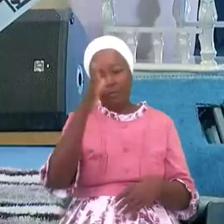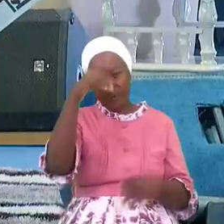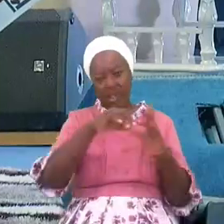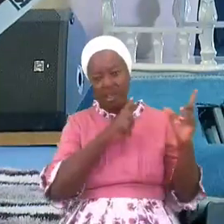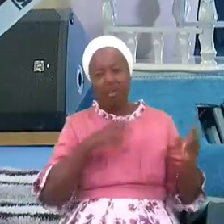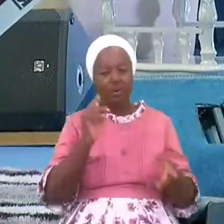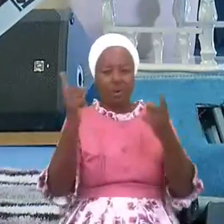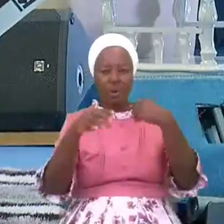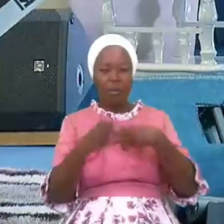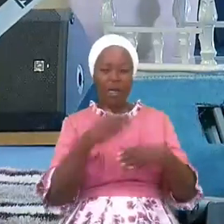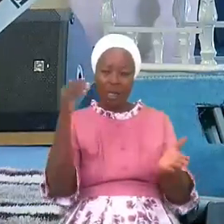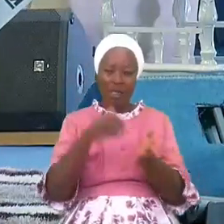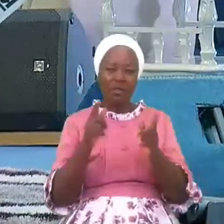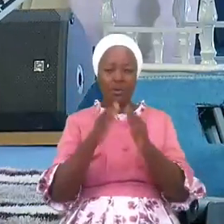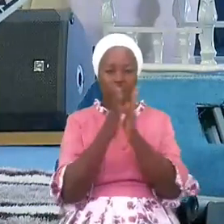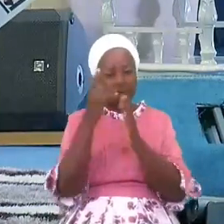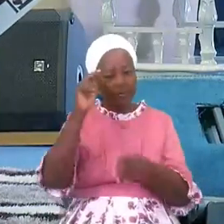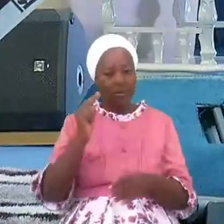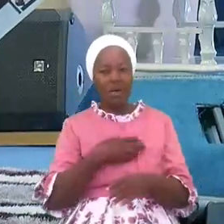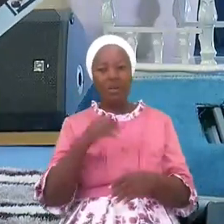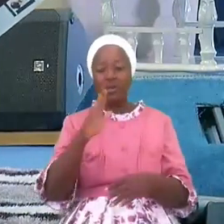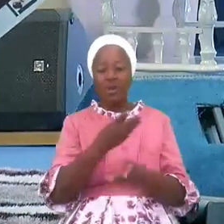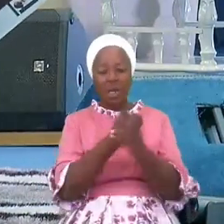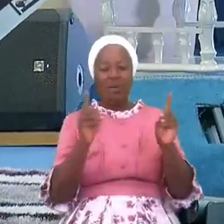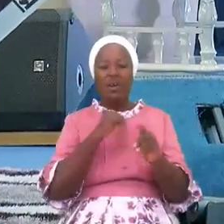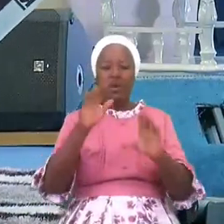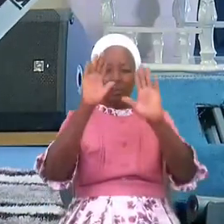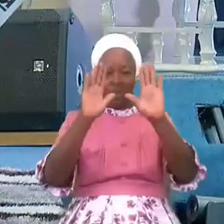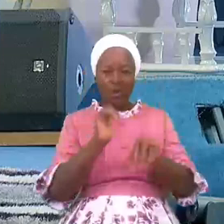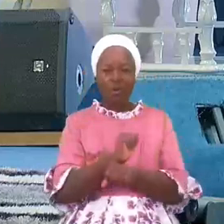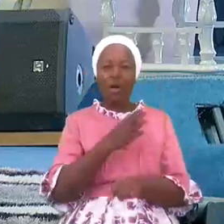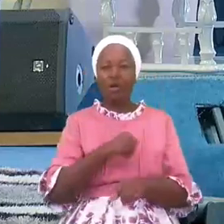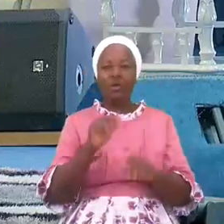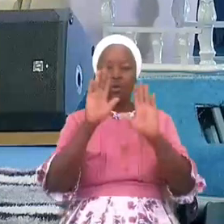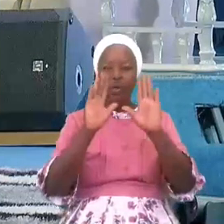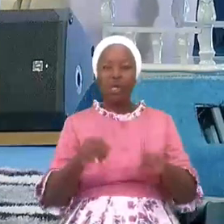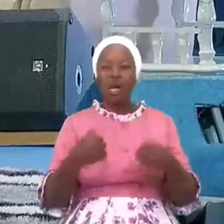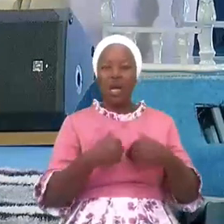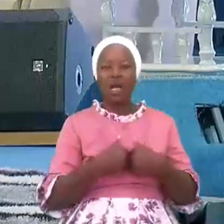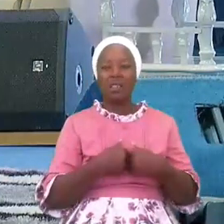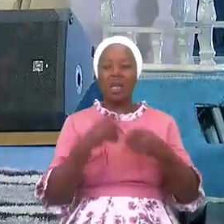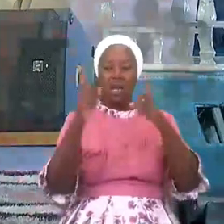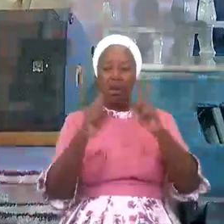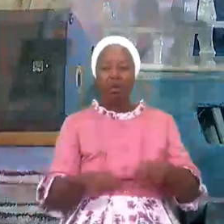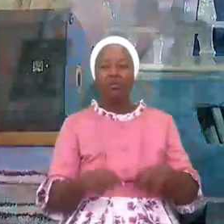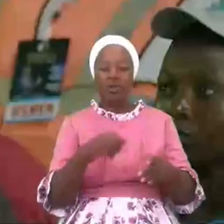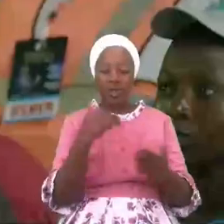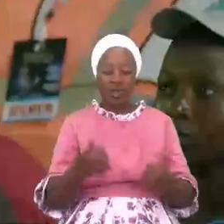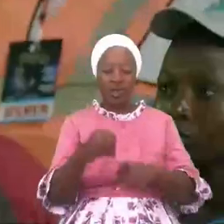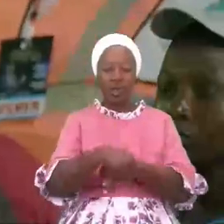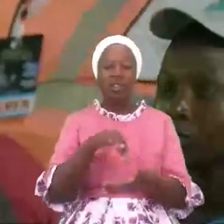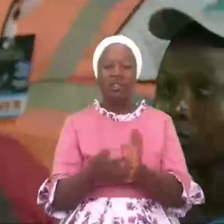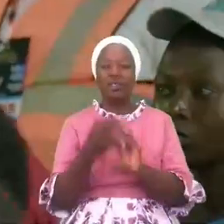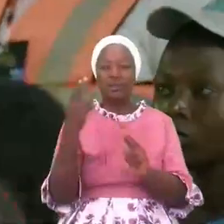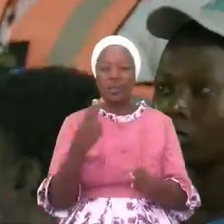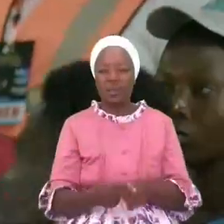Et après la prière de conseil, je reviendrai vous voir, miracle, vous délivrer vos prodiges, comme je reviens selon certains ce soir au